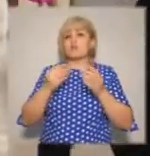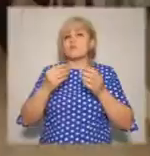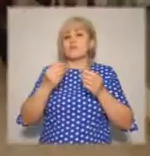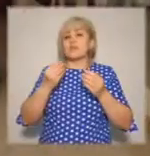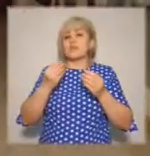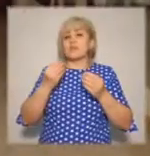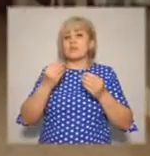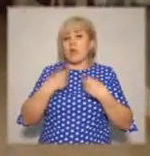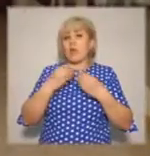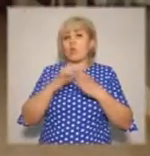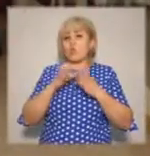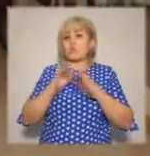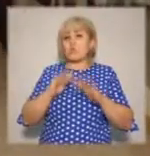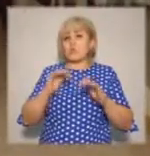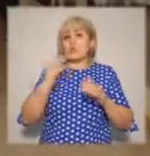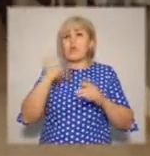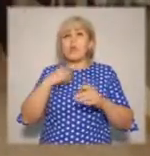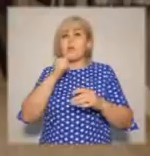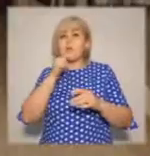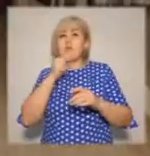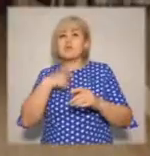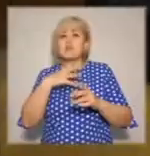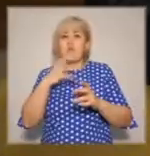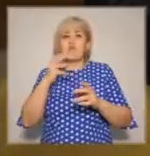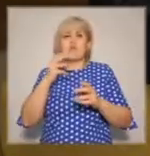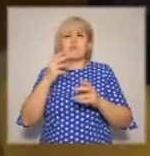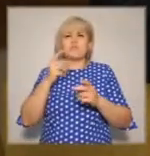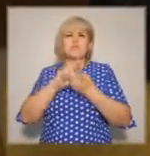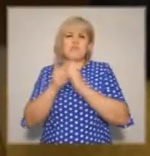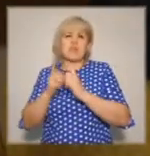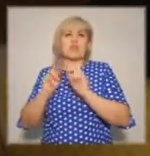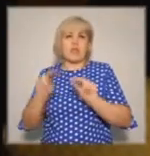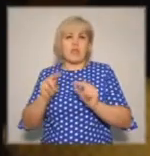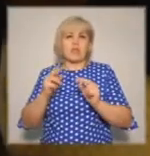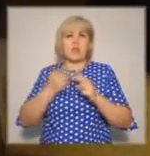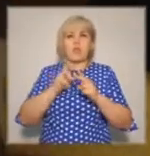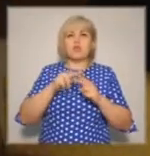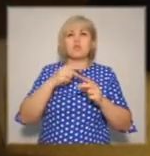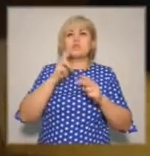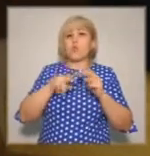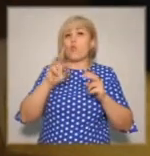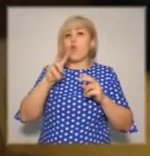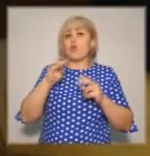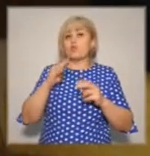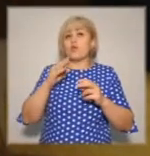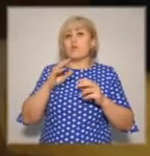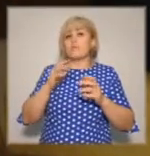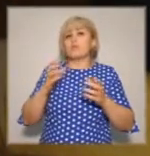их очень любила, прям очень сильно любила. И они очень любили меня. Их было немного, их было буквально человек 8.